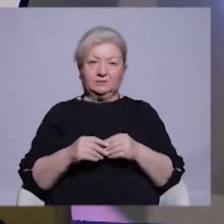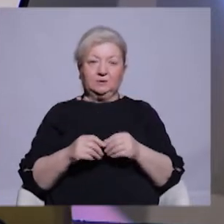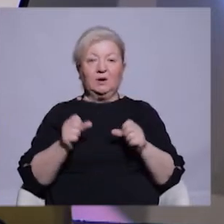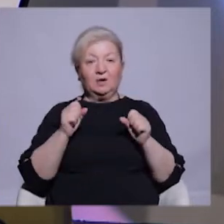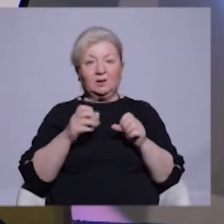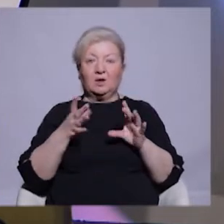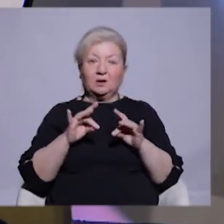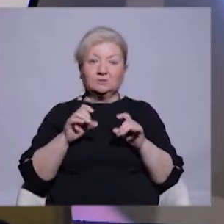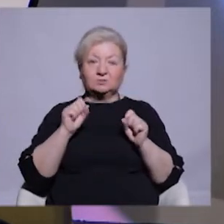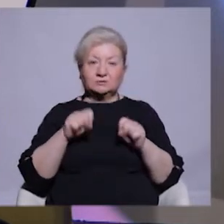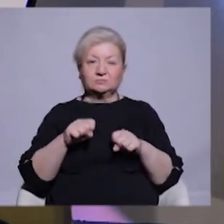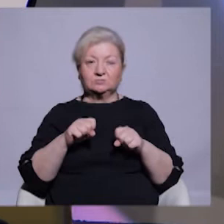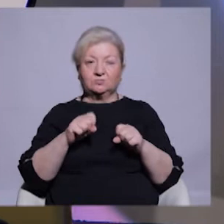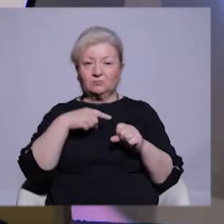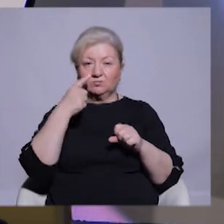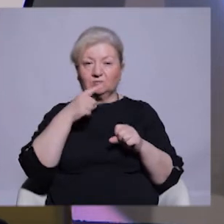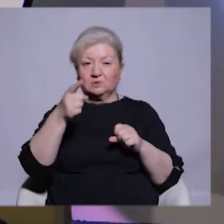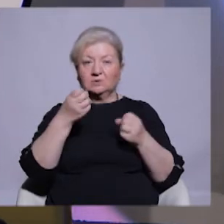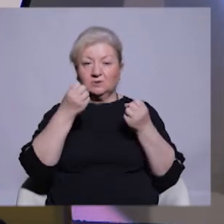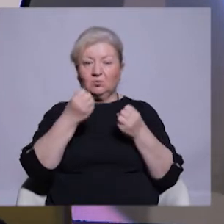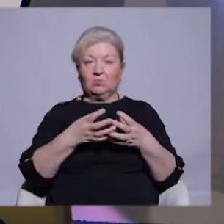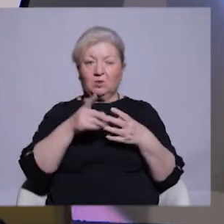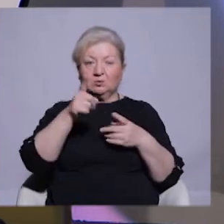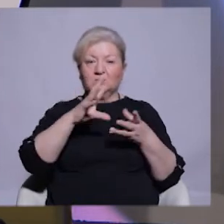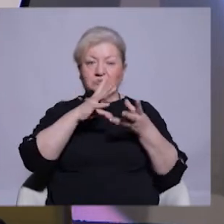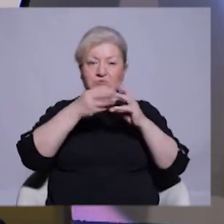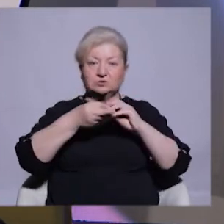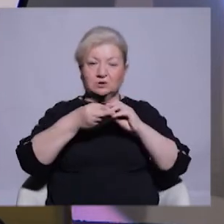ან შეგვიძლია ვთქვათ, რომ უბრალოდ